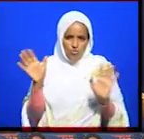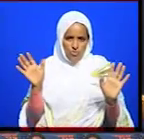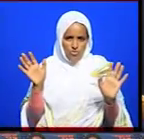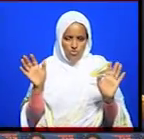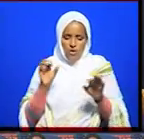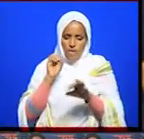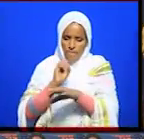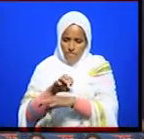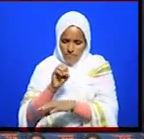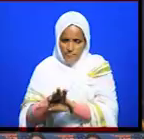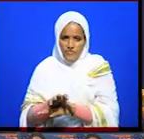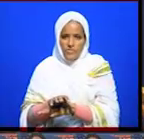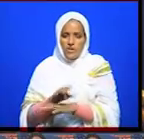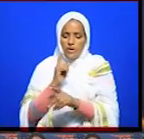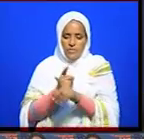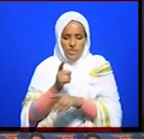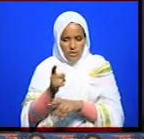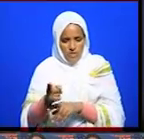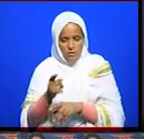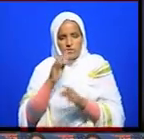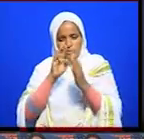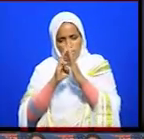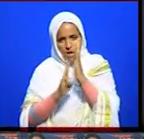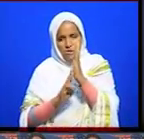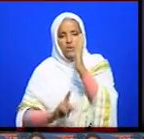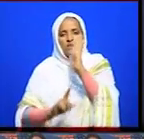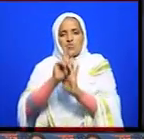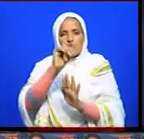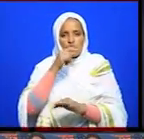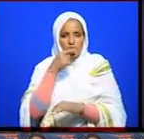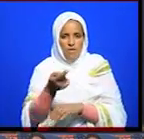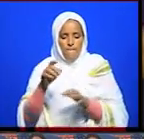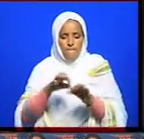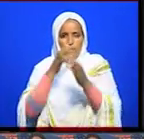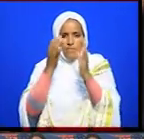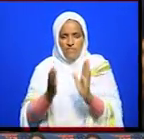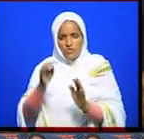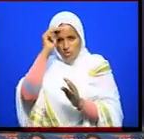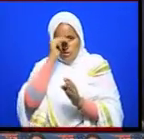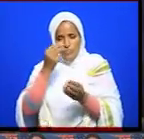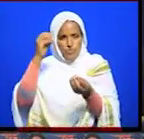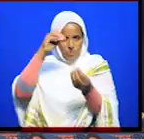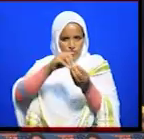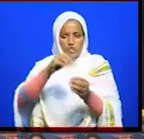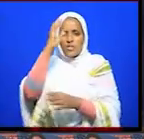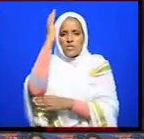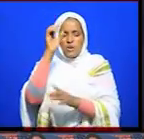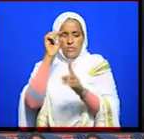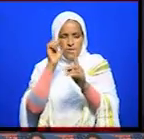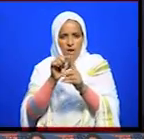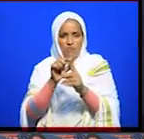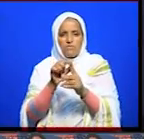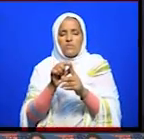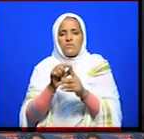አታስቆጧቸው፣ በምክርና በተግሳጽ አሳድጓቸው ይላል። በመንፈሳዊ ጥበብ ጭምር የእግዚአብሔር